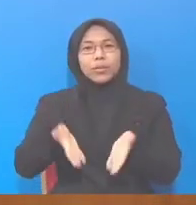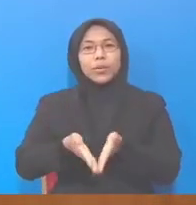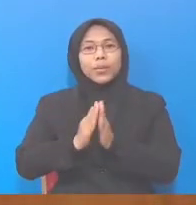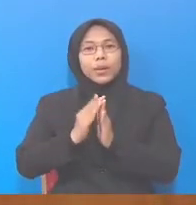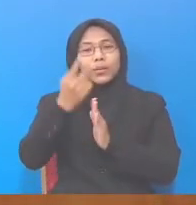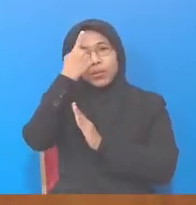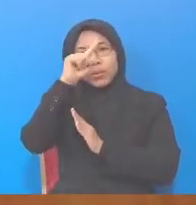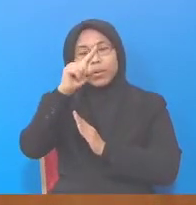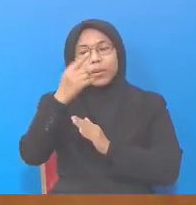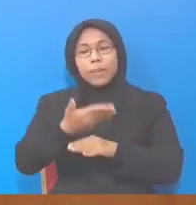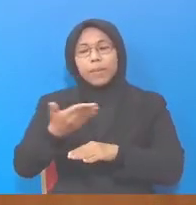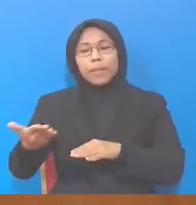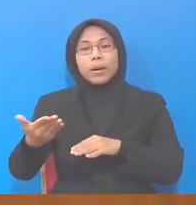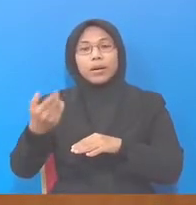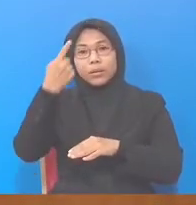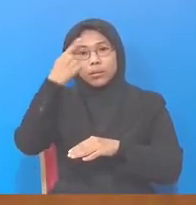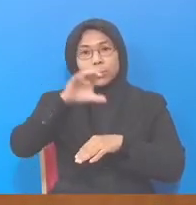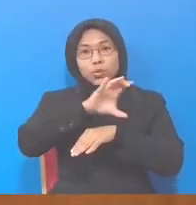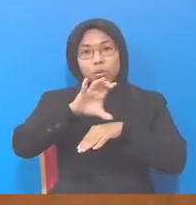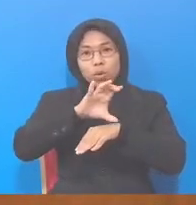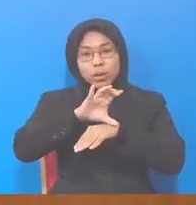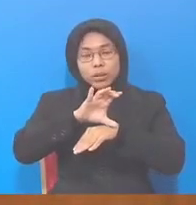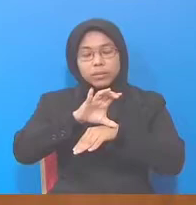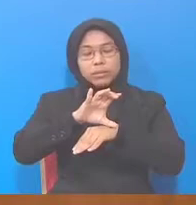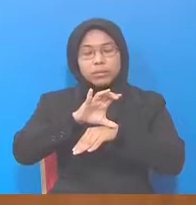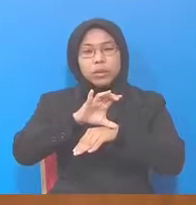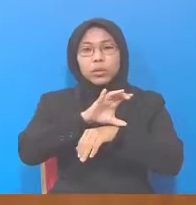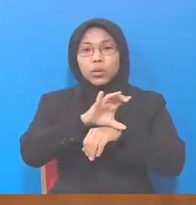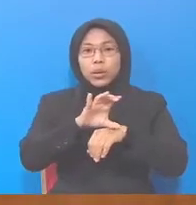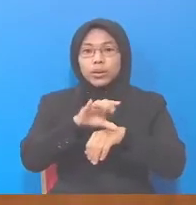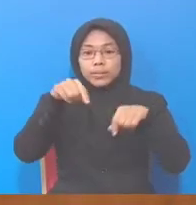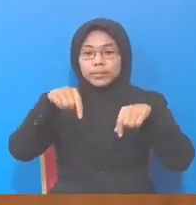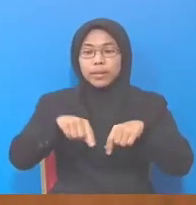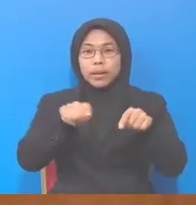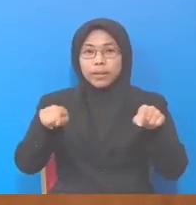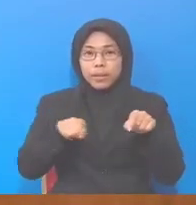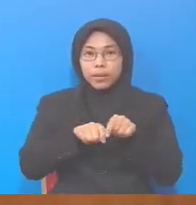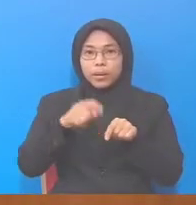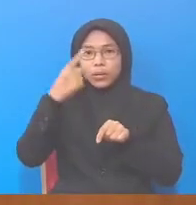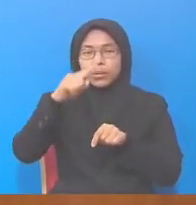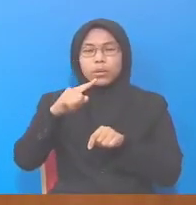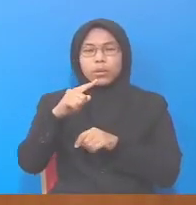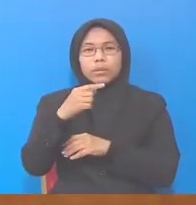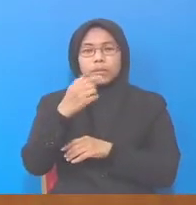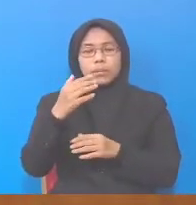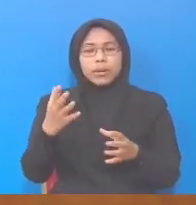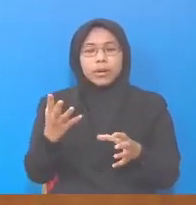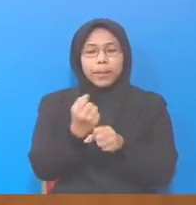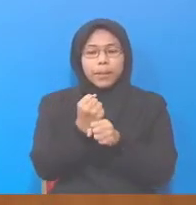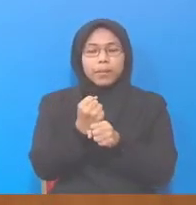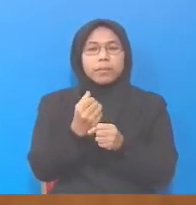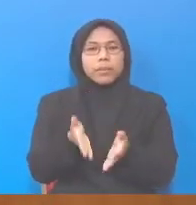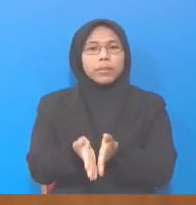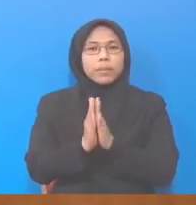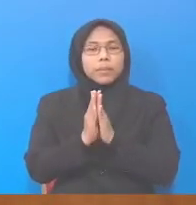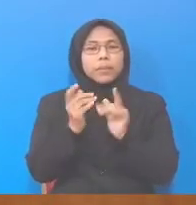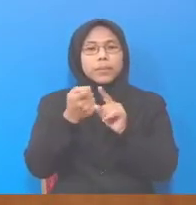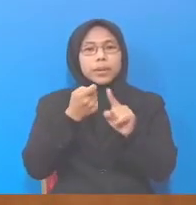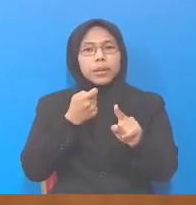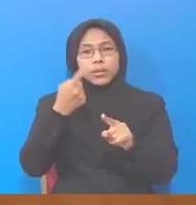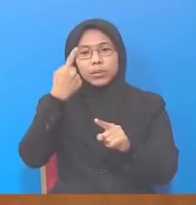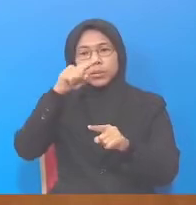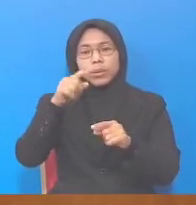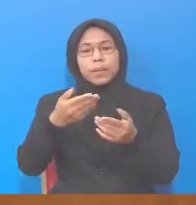kepada produk-produk coklat terutamanya produk coklat tempatan bagi memenuhi permintaan kepada